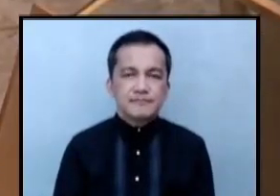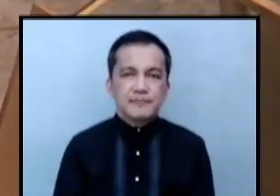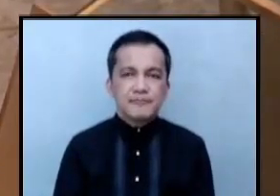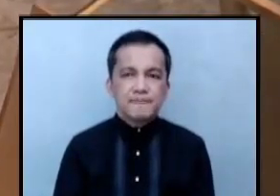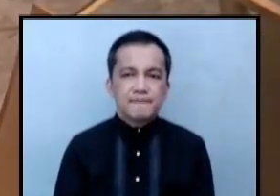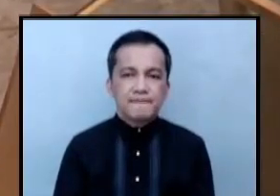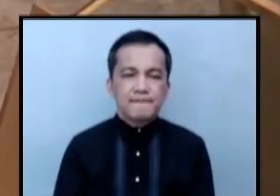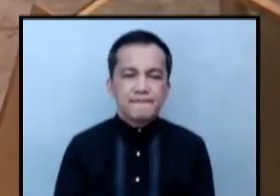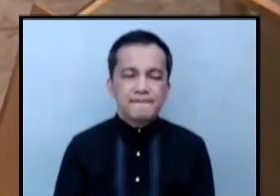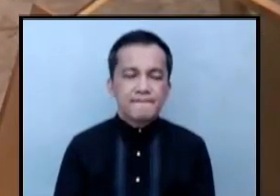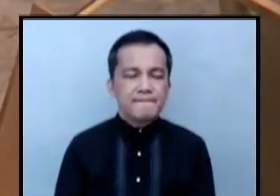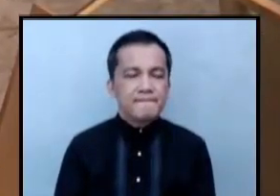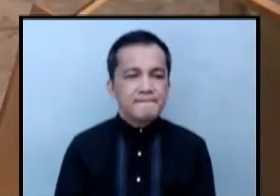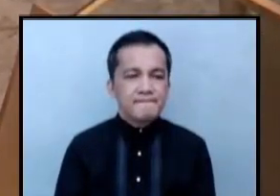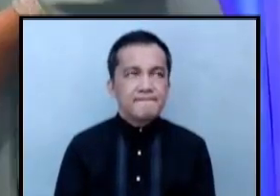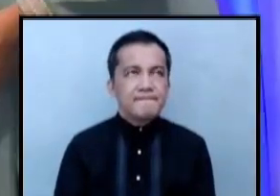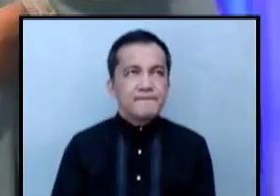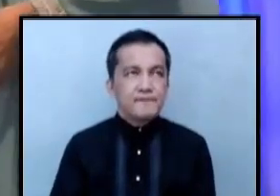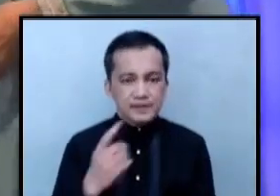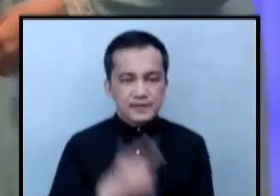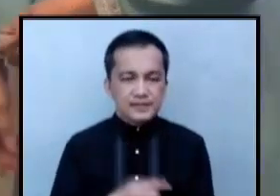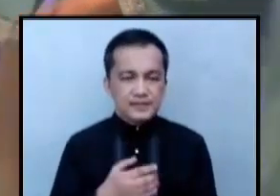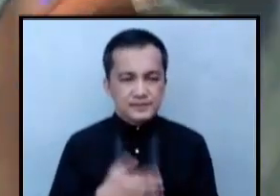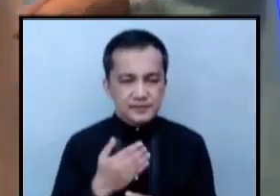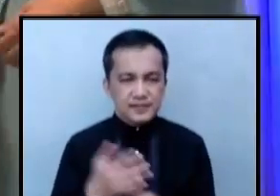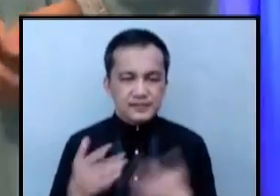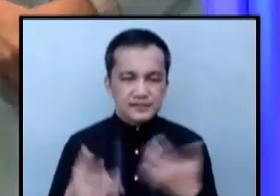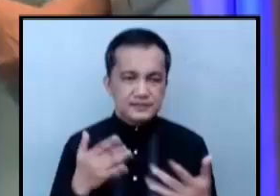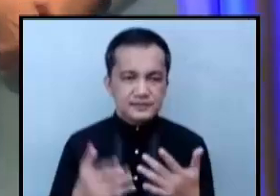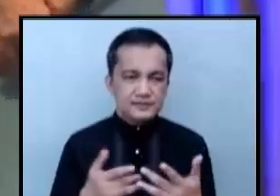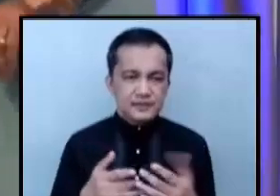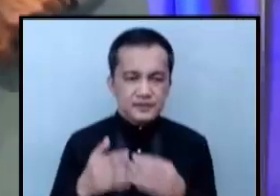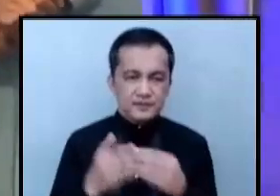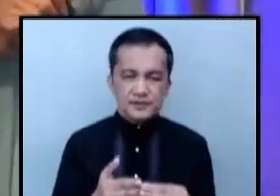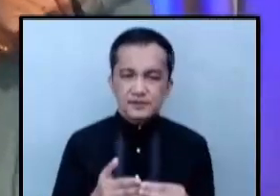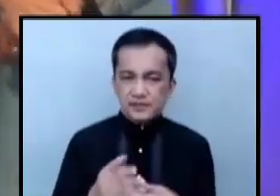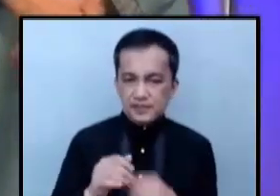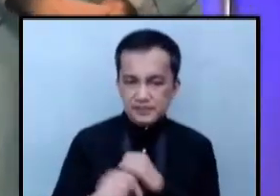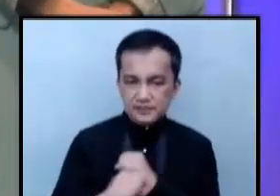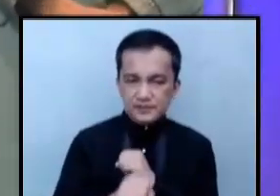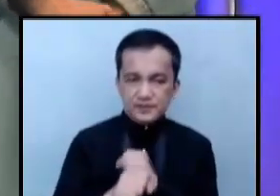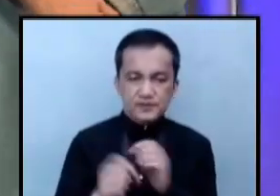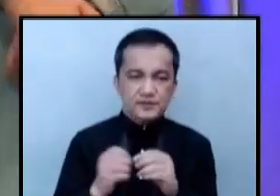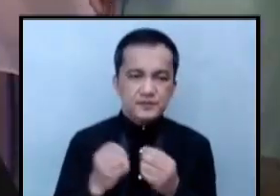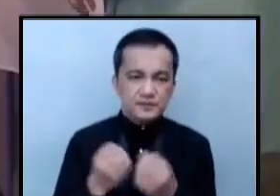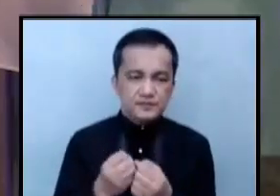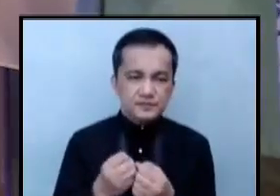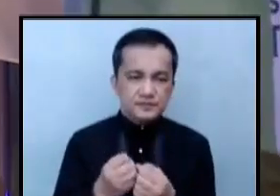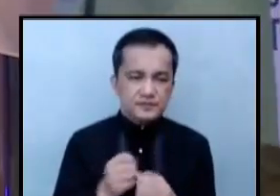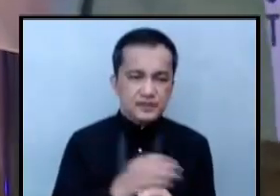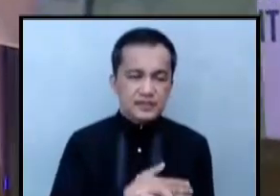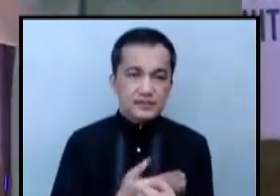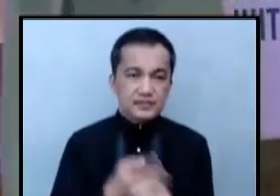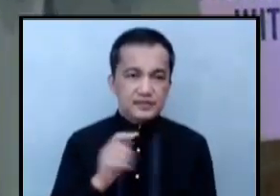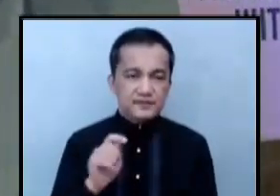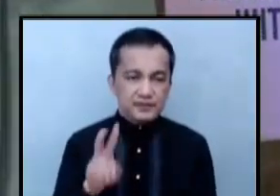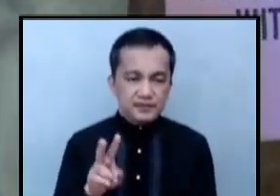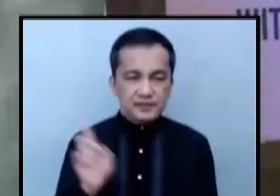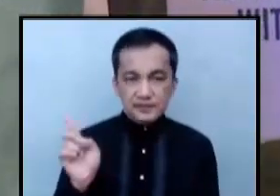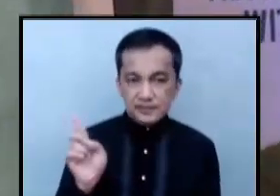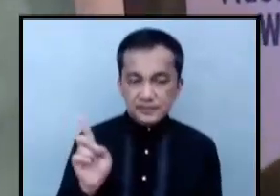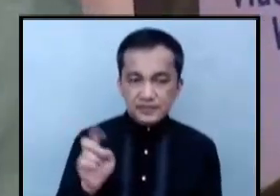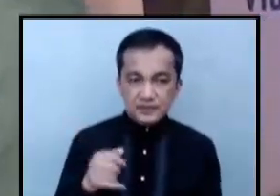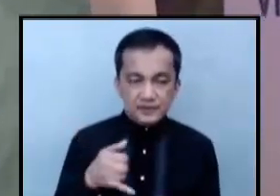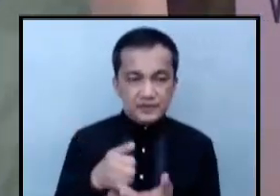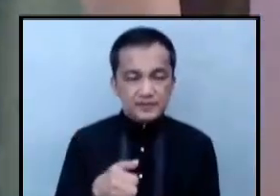Isang araw na puno ng saya at excitement ang pinangunahan ng advocacy organization na Anak TV. At yan ay ang awarding